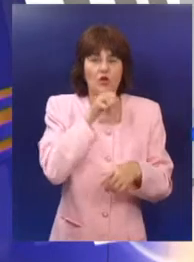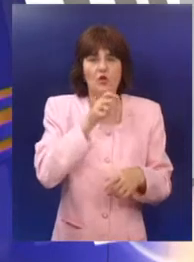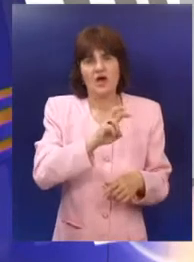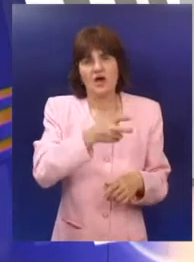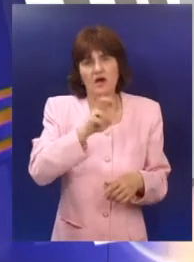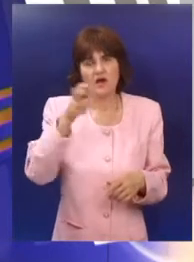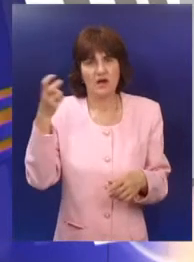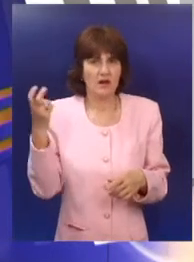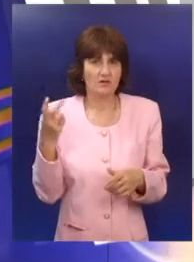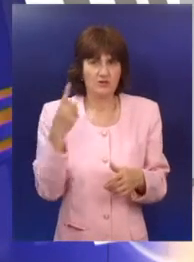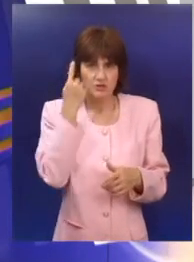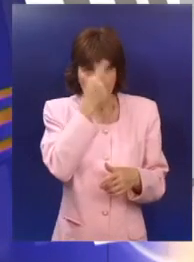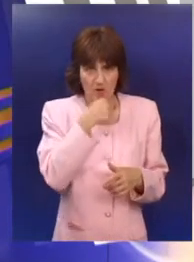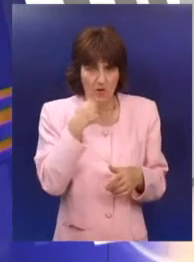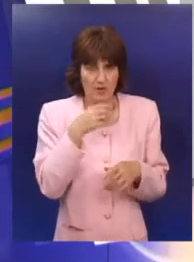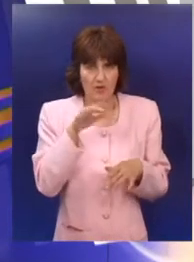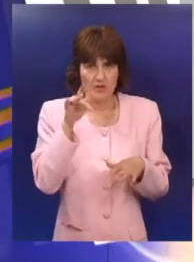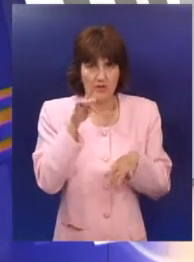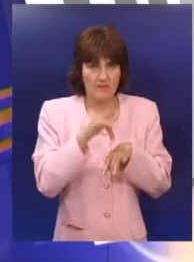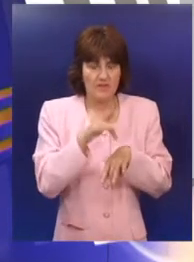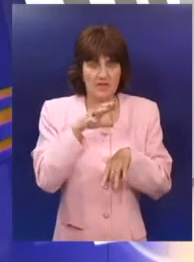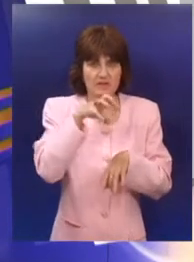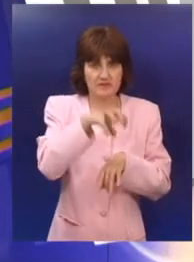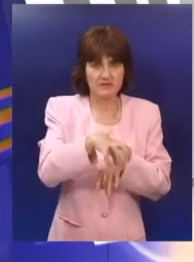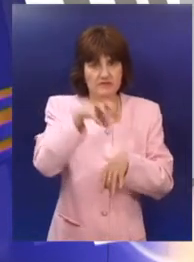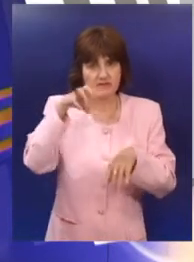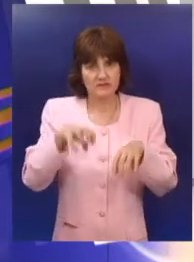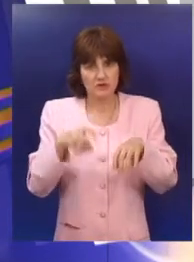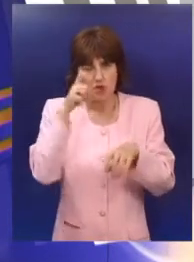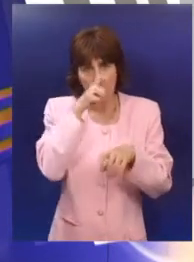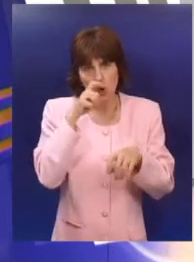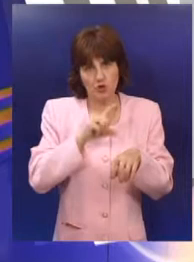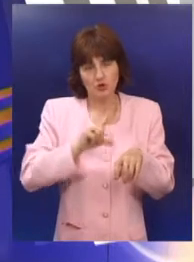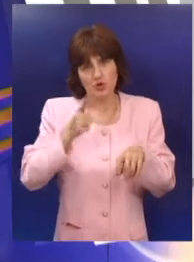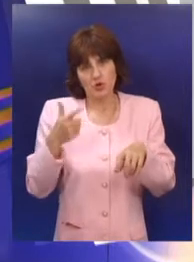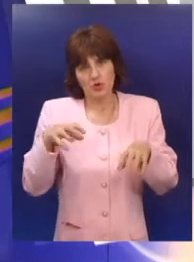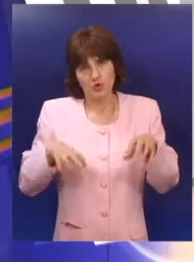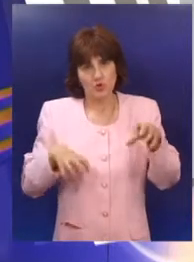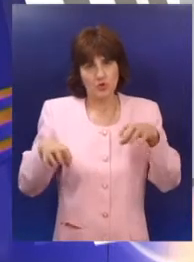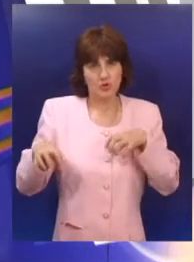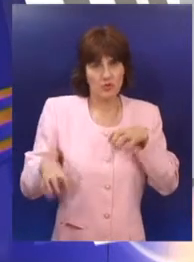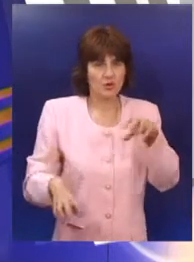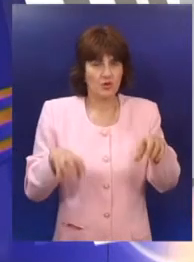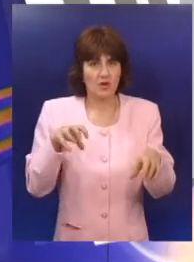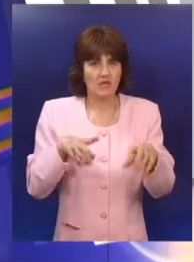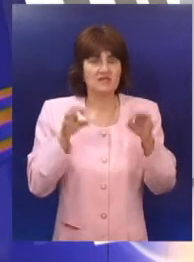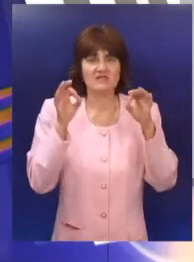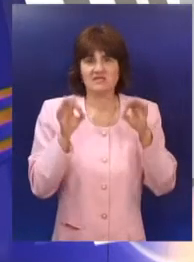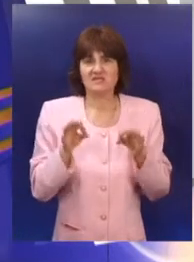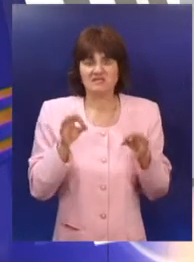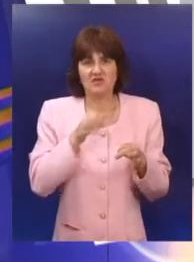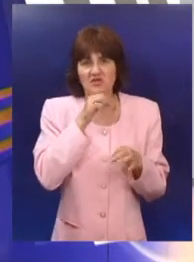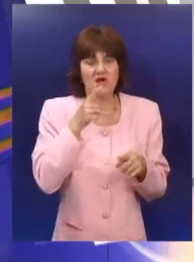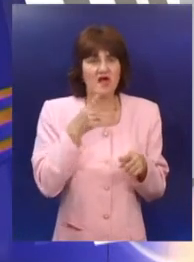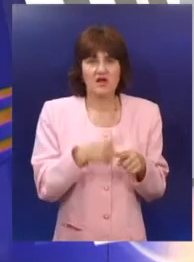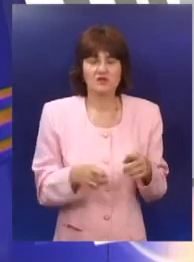ili različite forme pa se premešta s jednog dela kože na drugi deo kože. Znači, to svakako